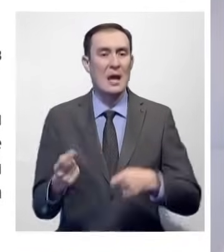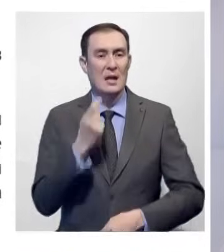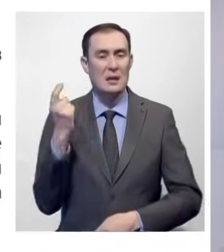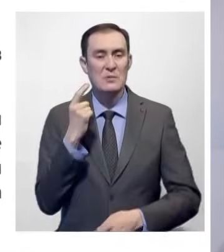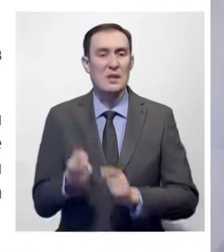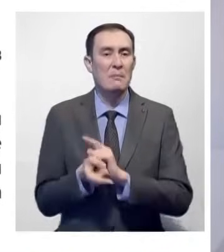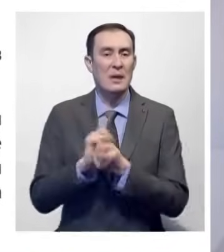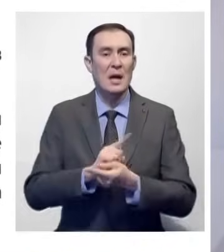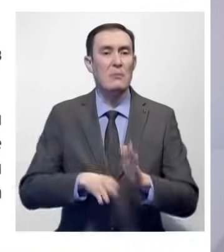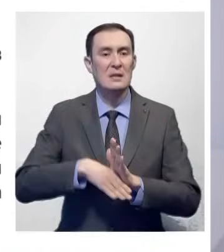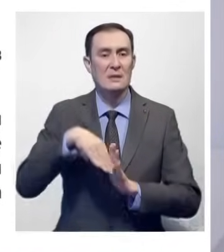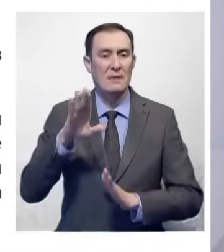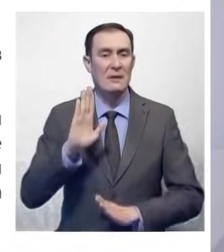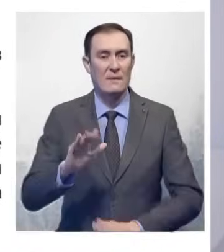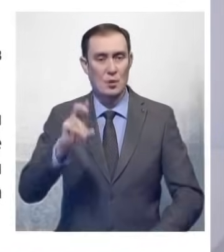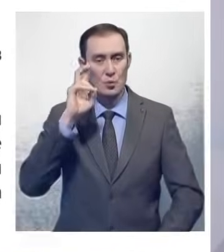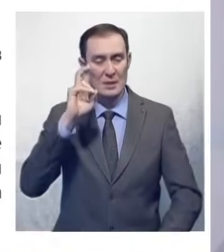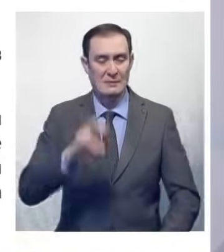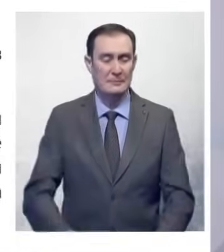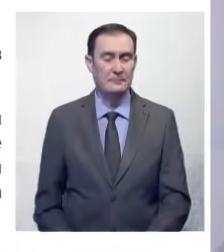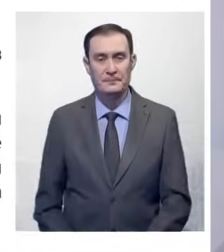социально-экономические преобразования в стране.